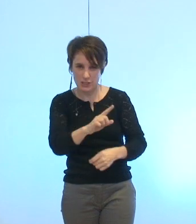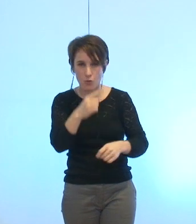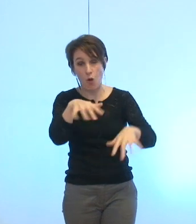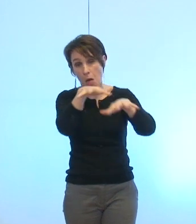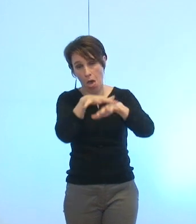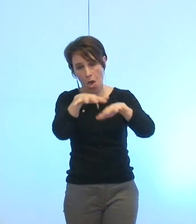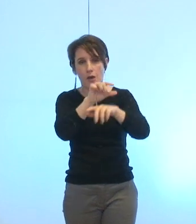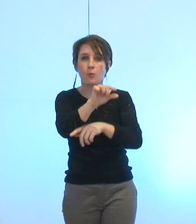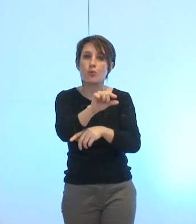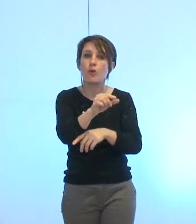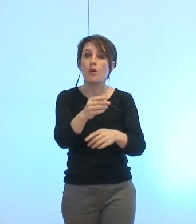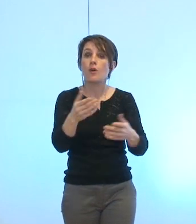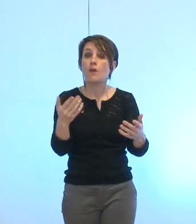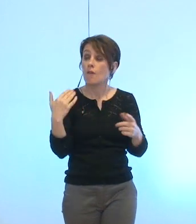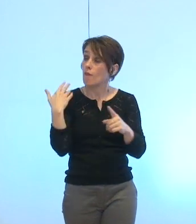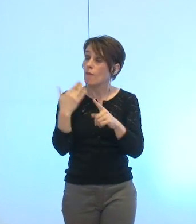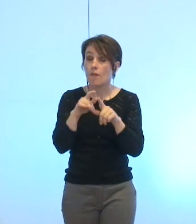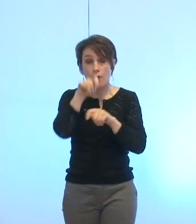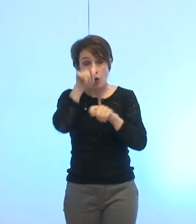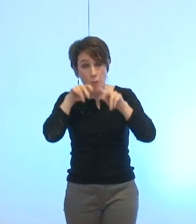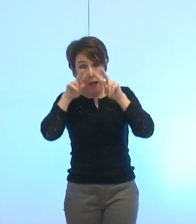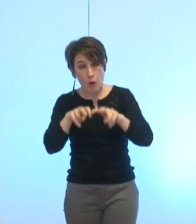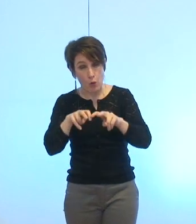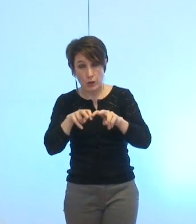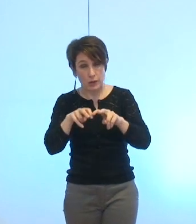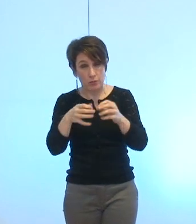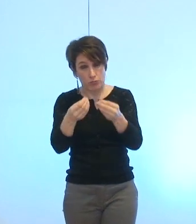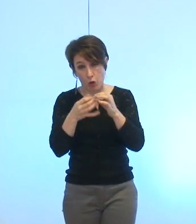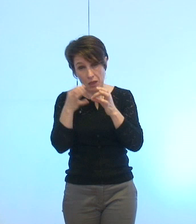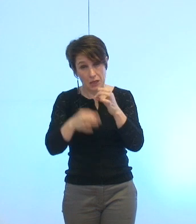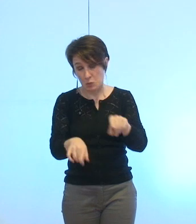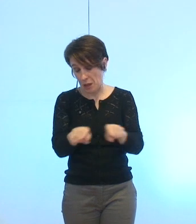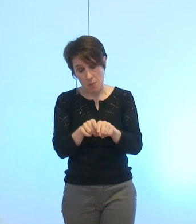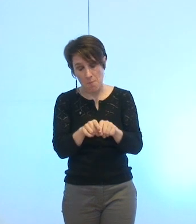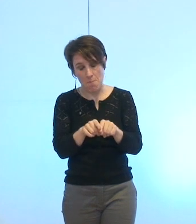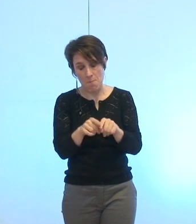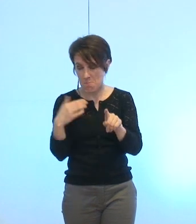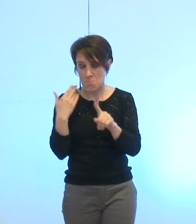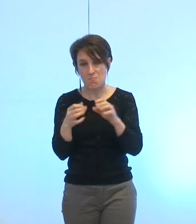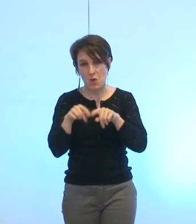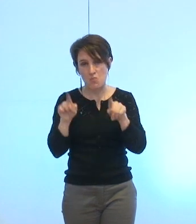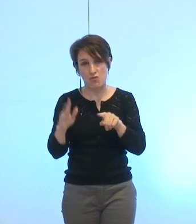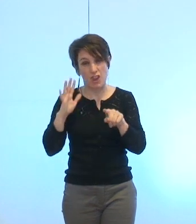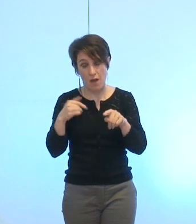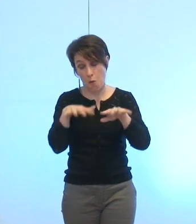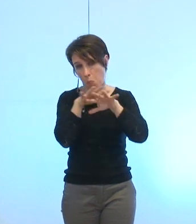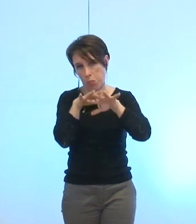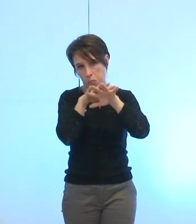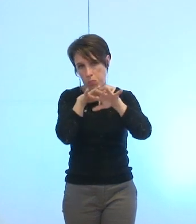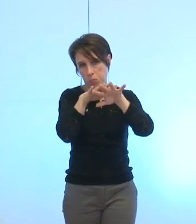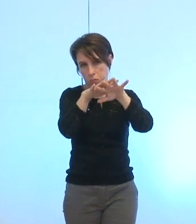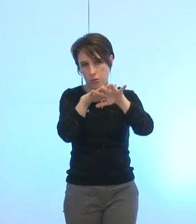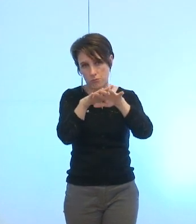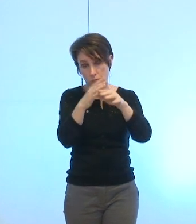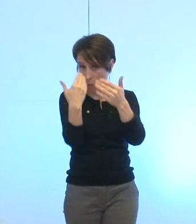aujourd'hui finalement cet audit confirme cette analyse l'éteille avec des arguments et elle